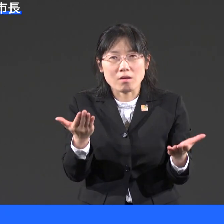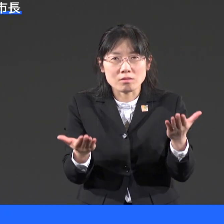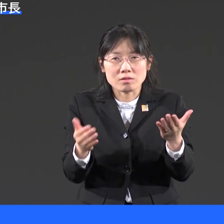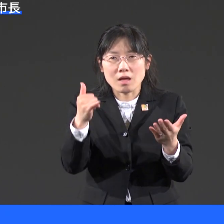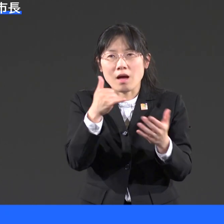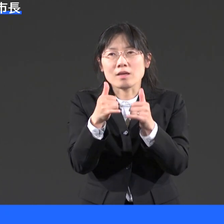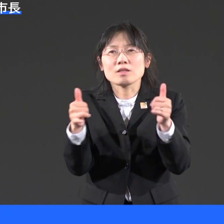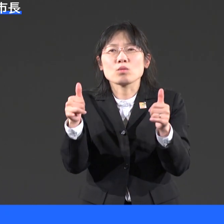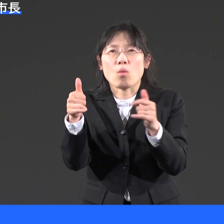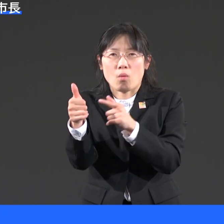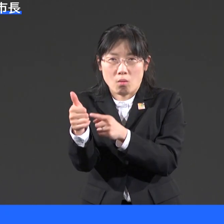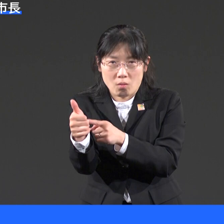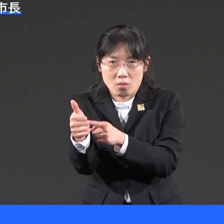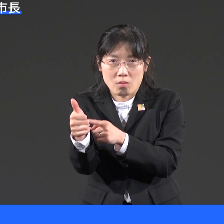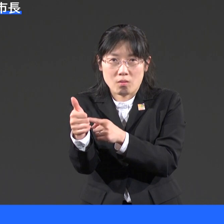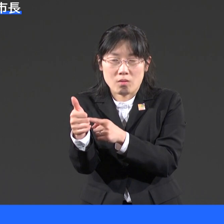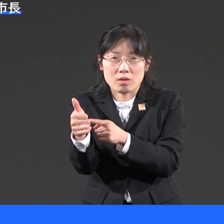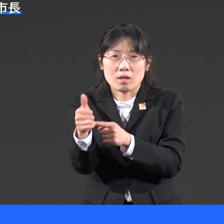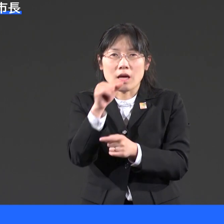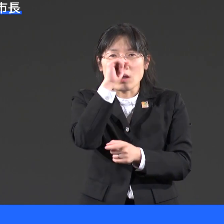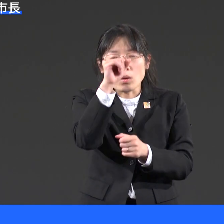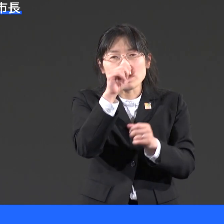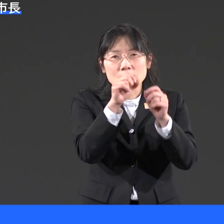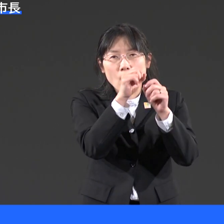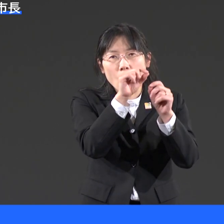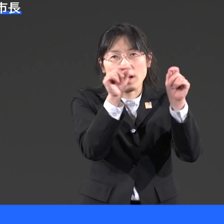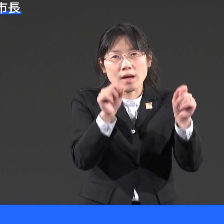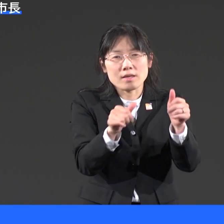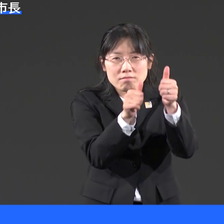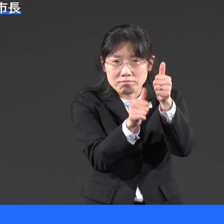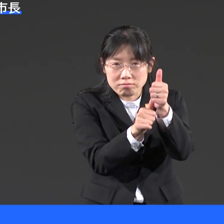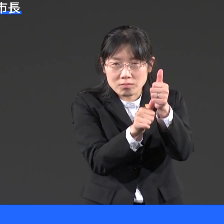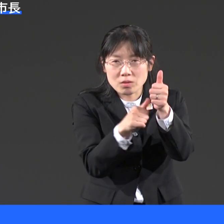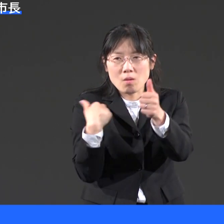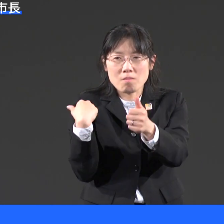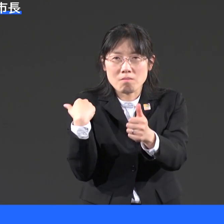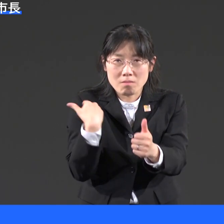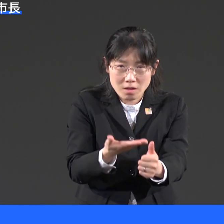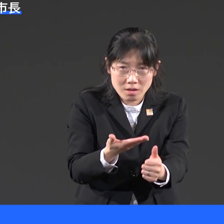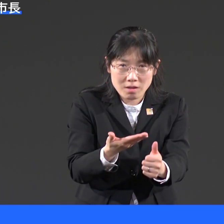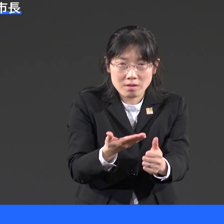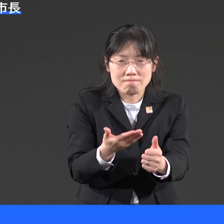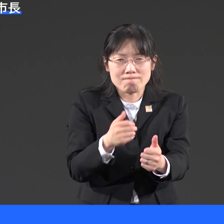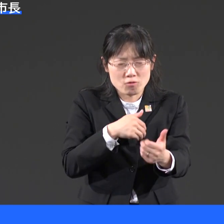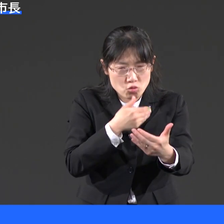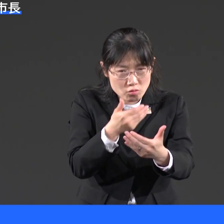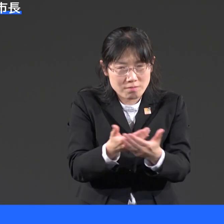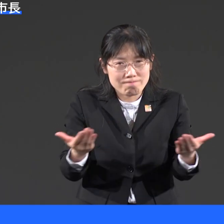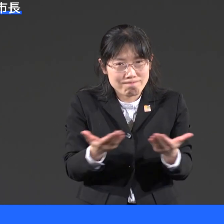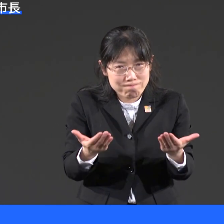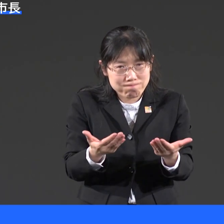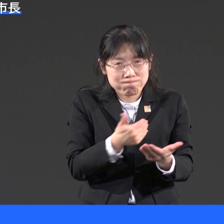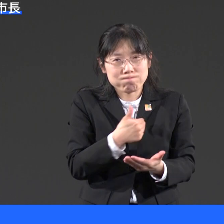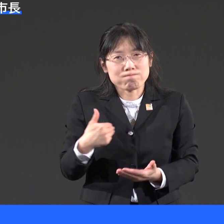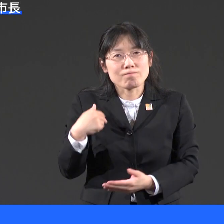ありますので、吉岡さんの後十分やっていただけるというふうに期待をしております。